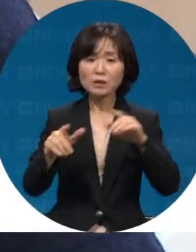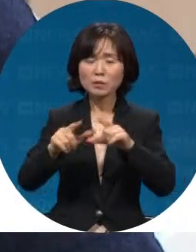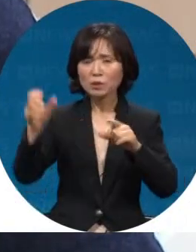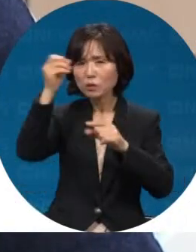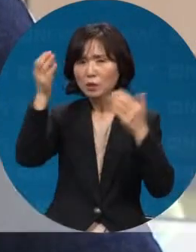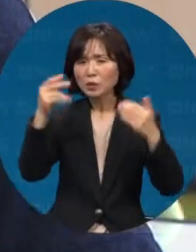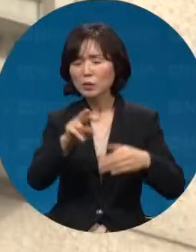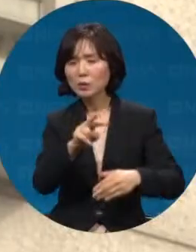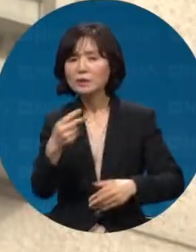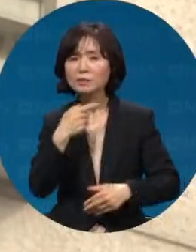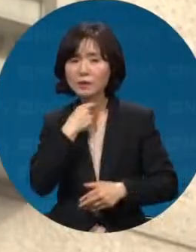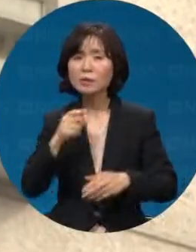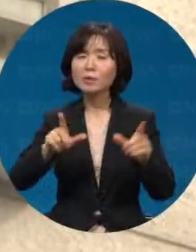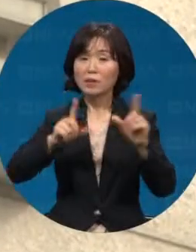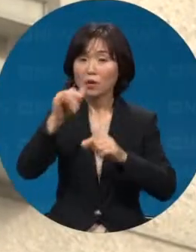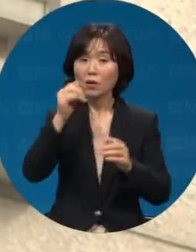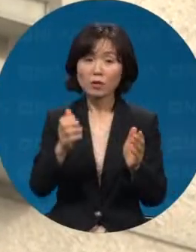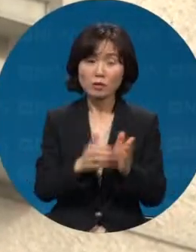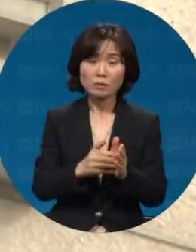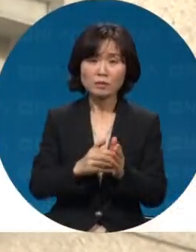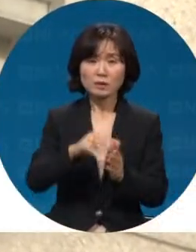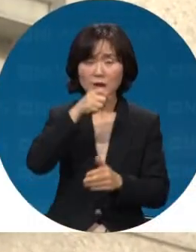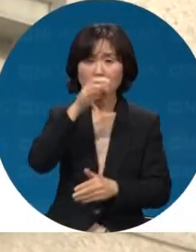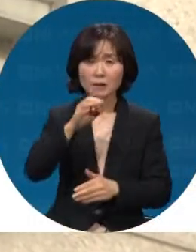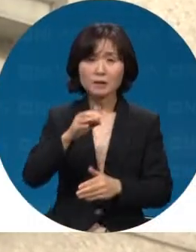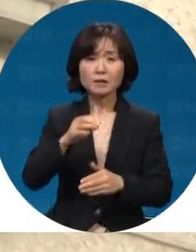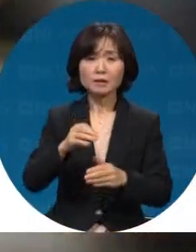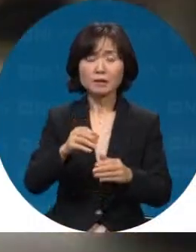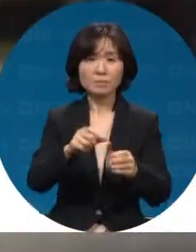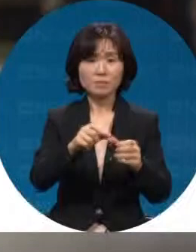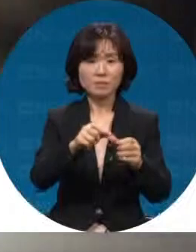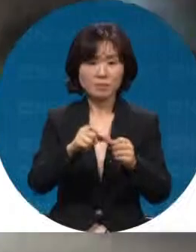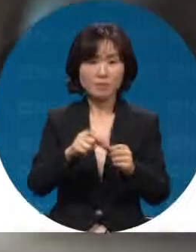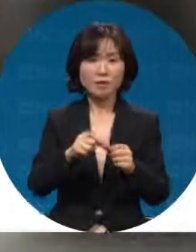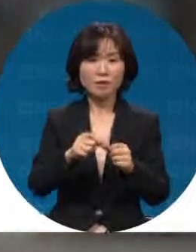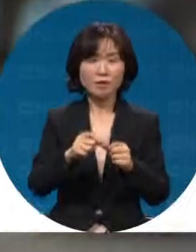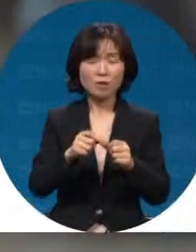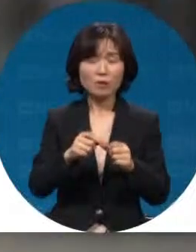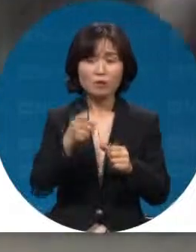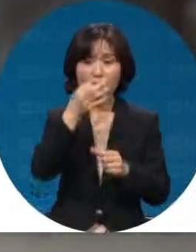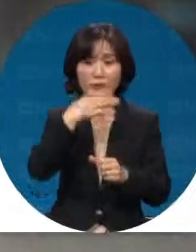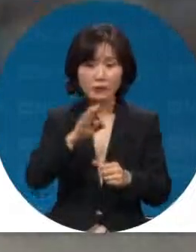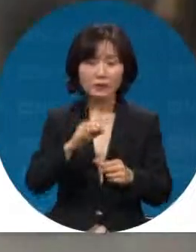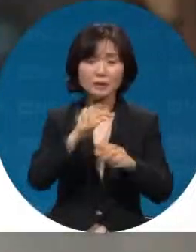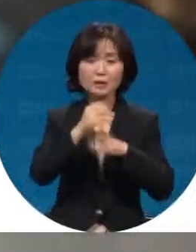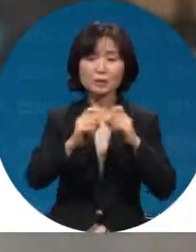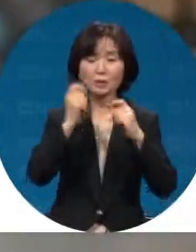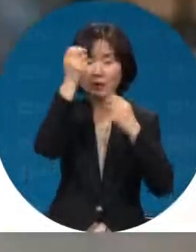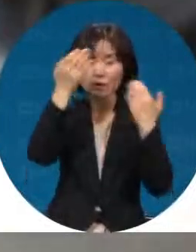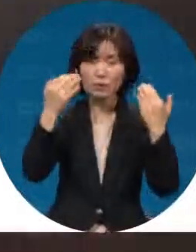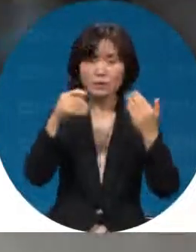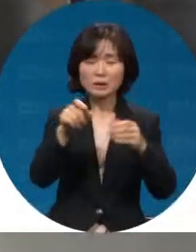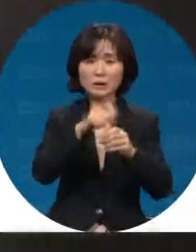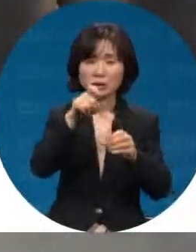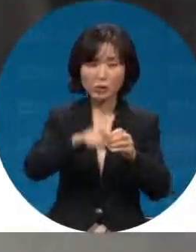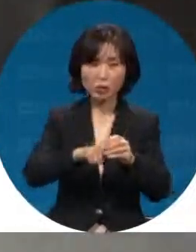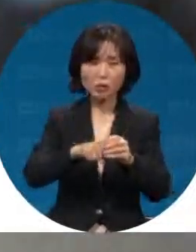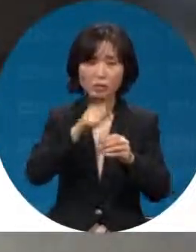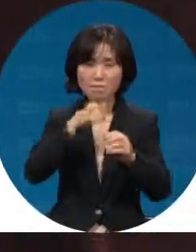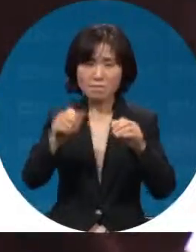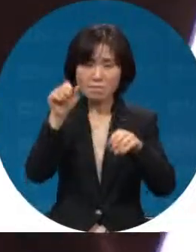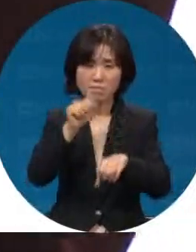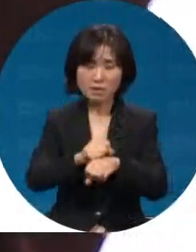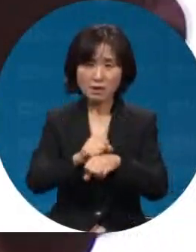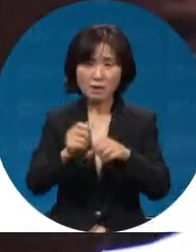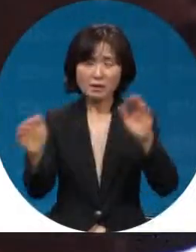있었거든요 예산과 인력 확보에 서유리 한 자 사고와 특목고의 상위권인 재 까짐 올린다면 개설할 수 있는